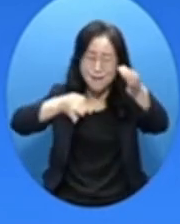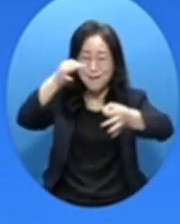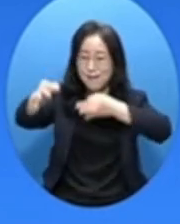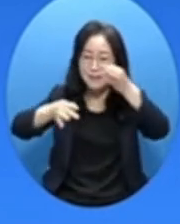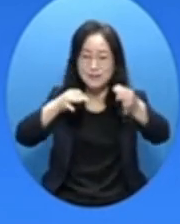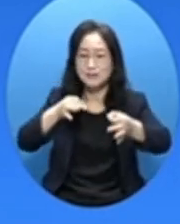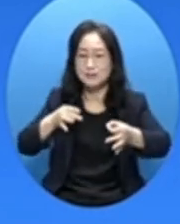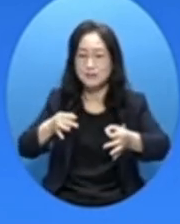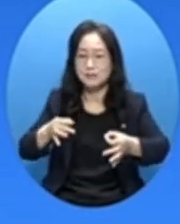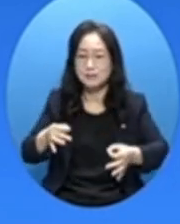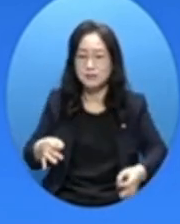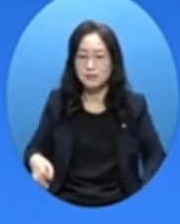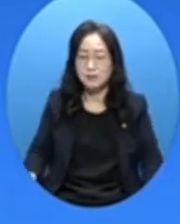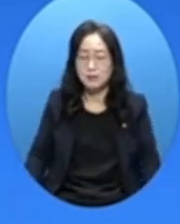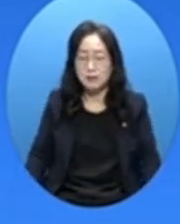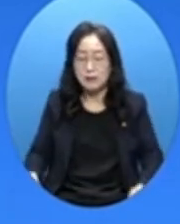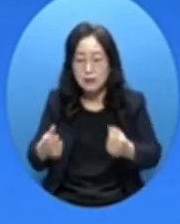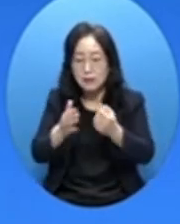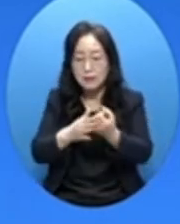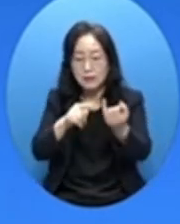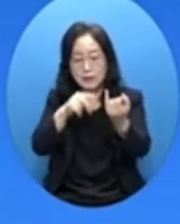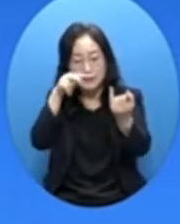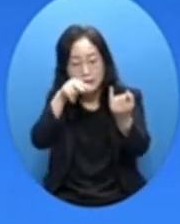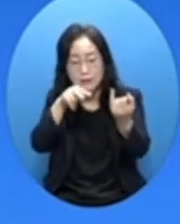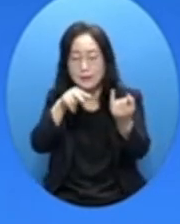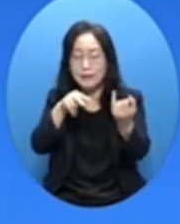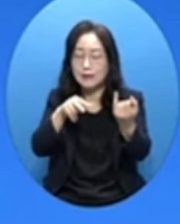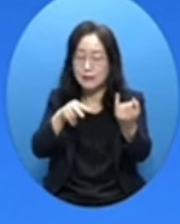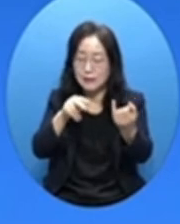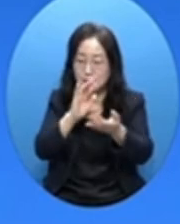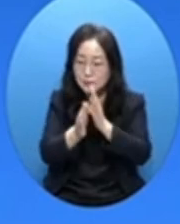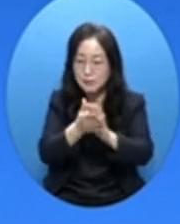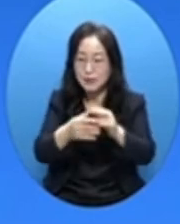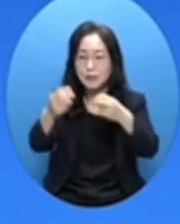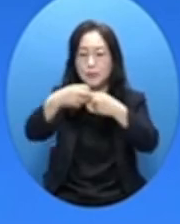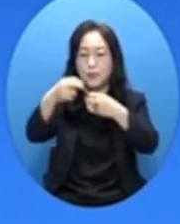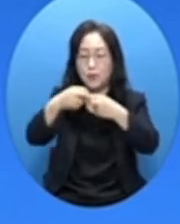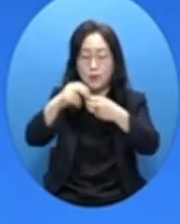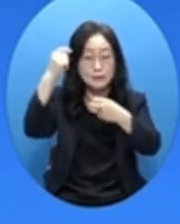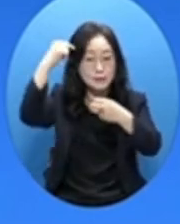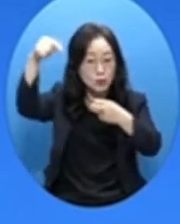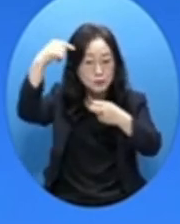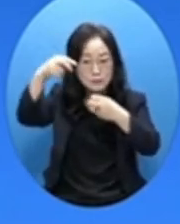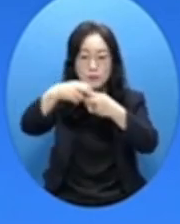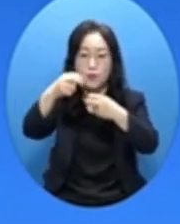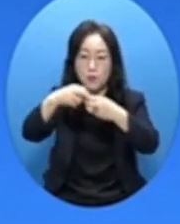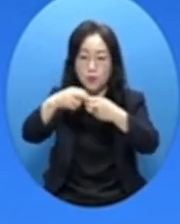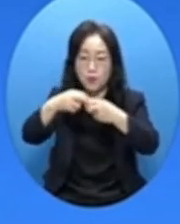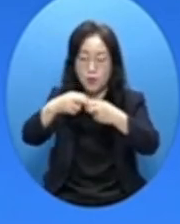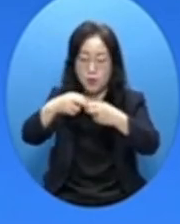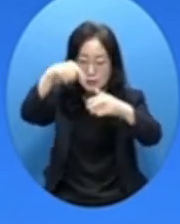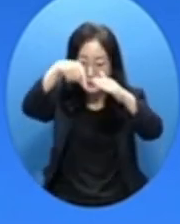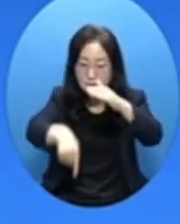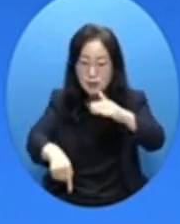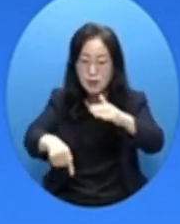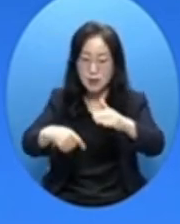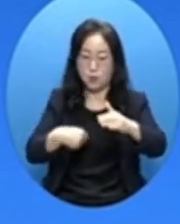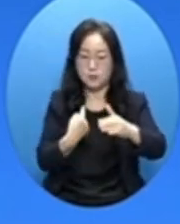지르면서. 그래서 이 아이를 병원 지하에 정신병동 독방에